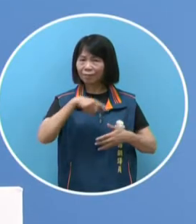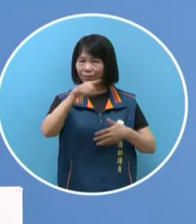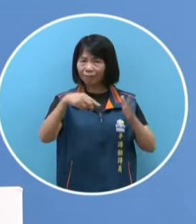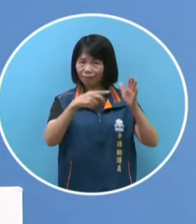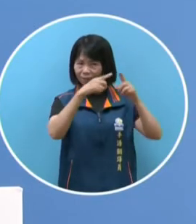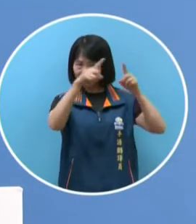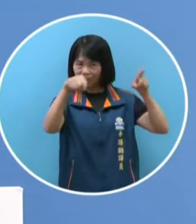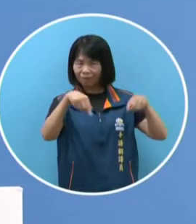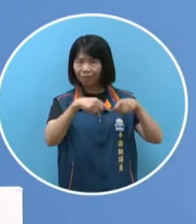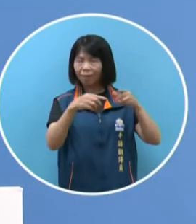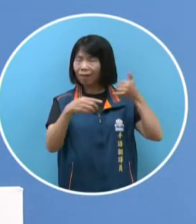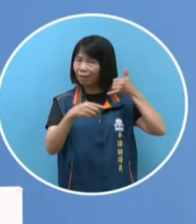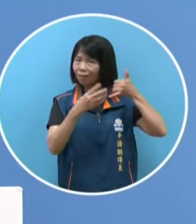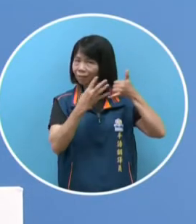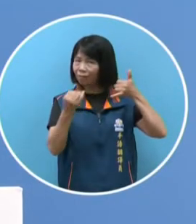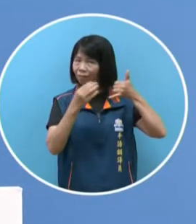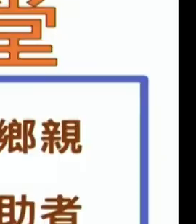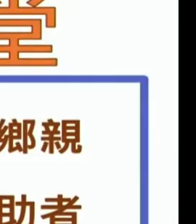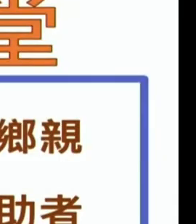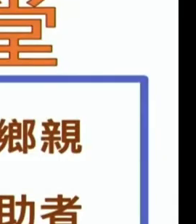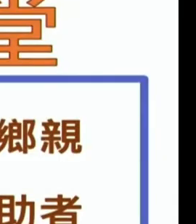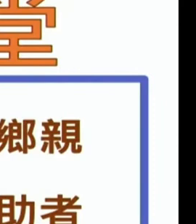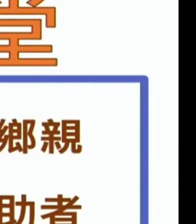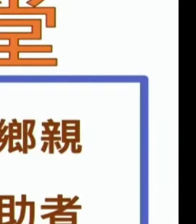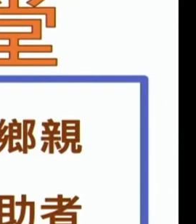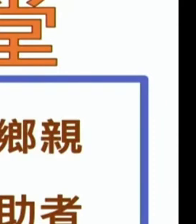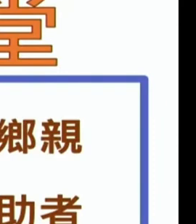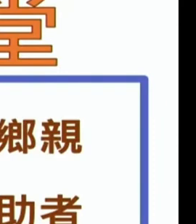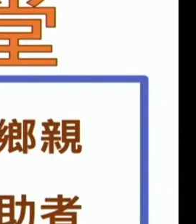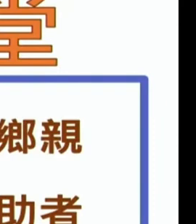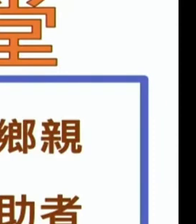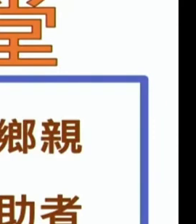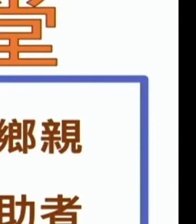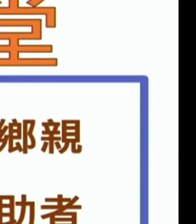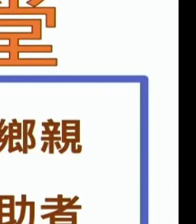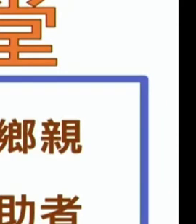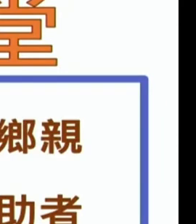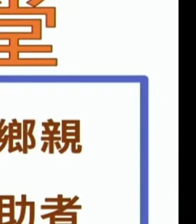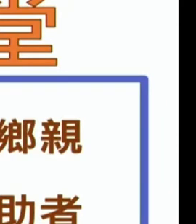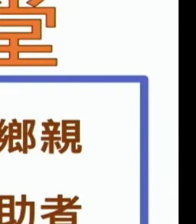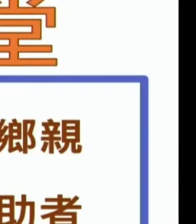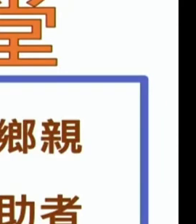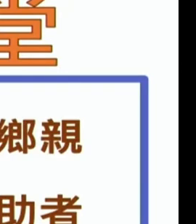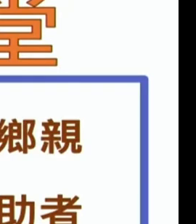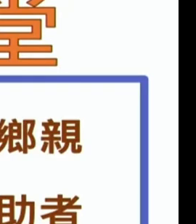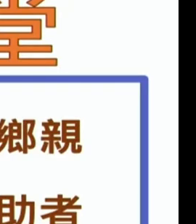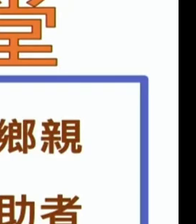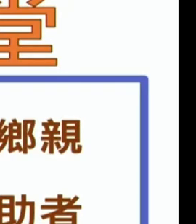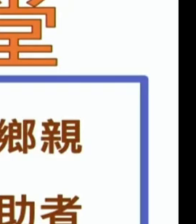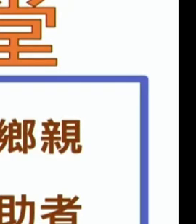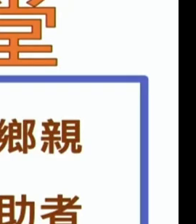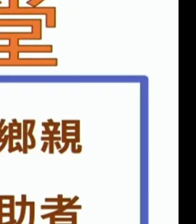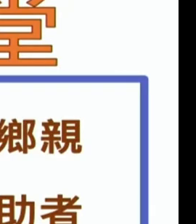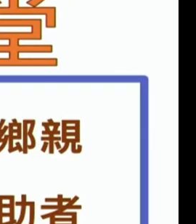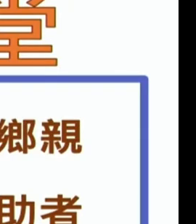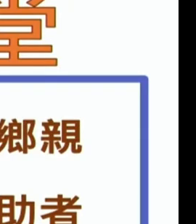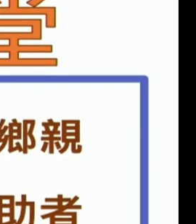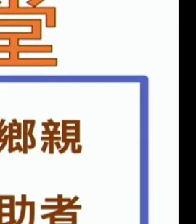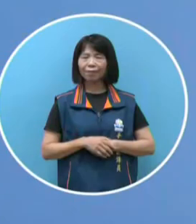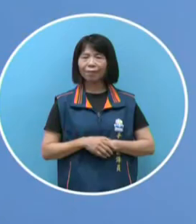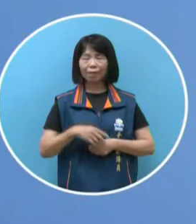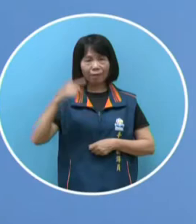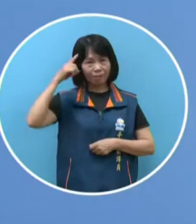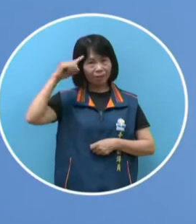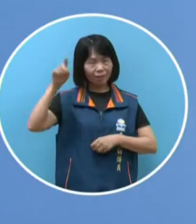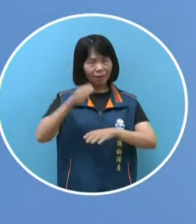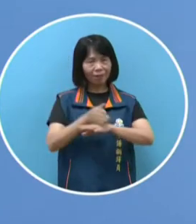就是有这个电话哈，那可以呢，有问题可以打到这一支电话啊，来做一个询问。这个是我们明